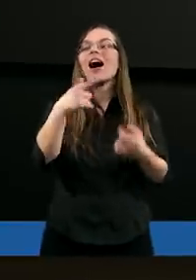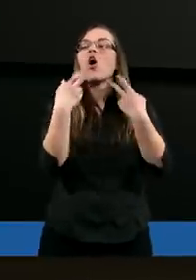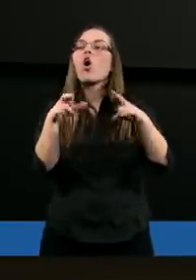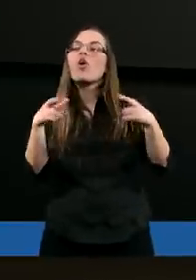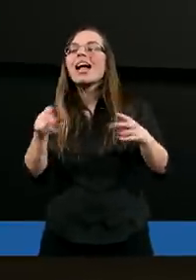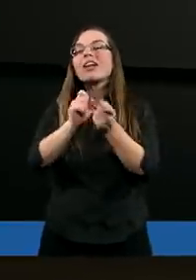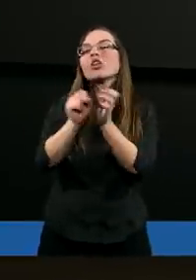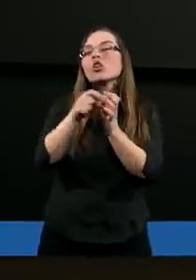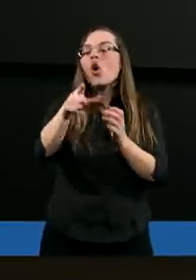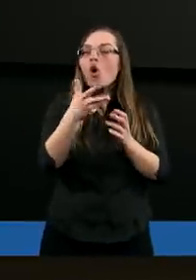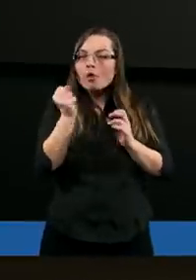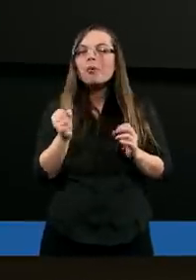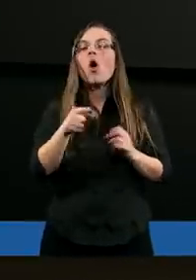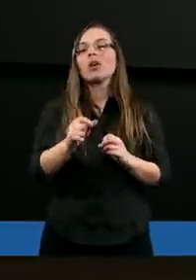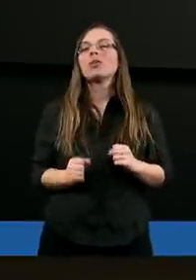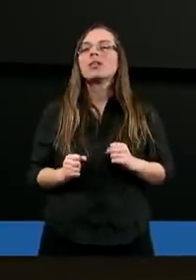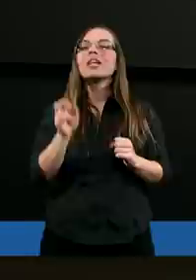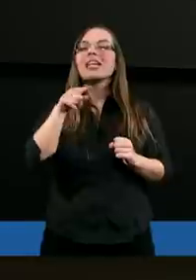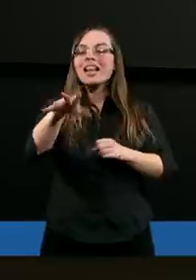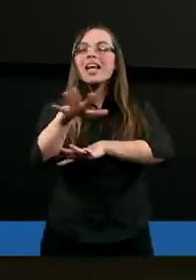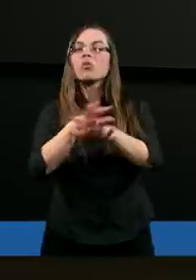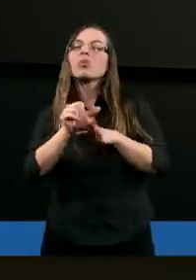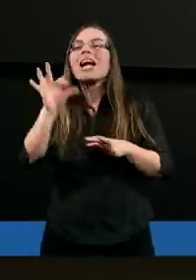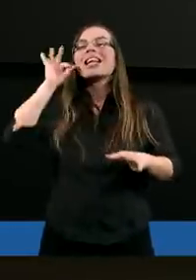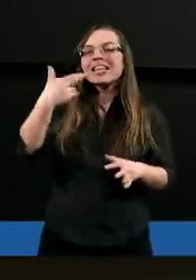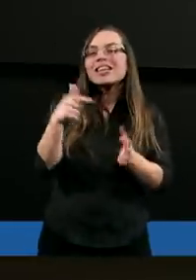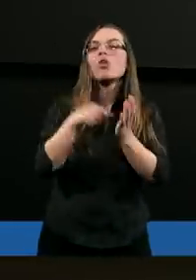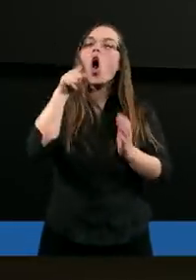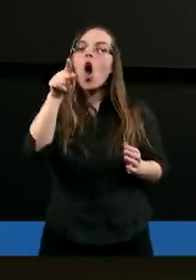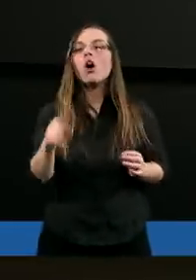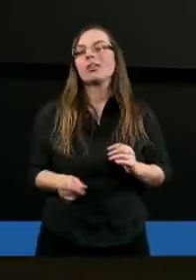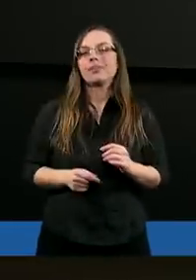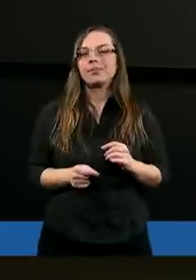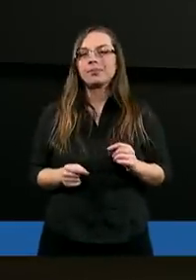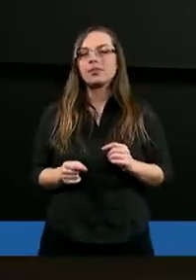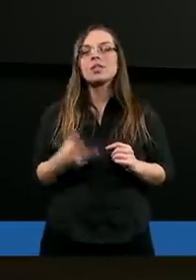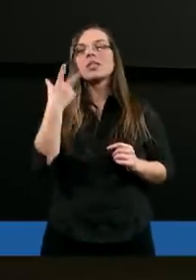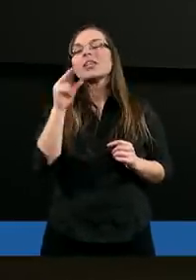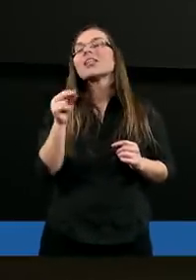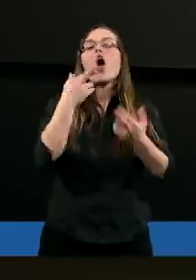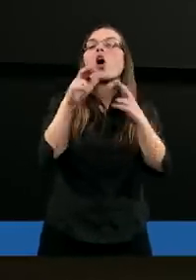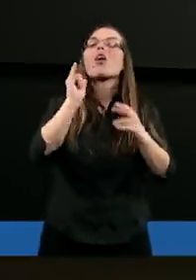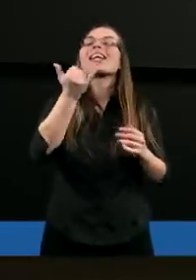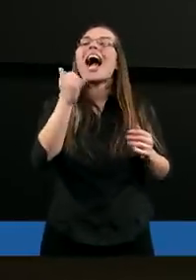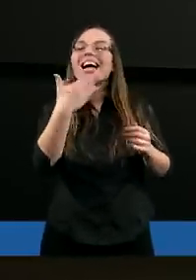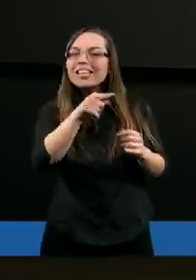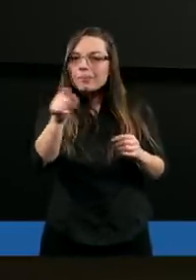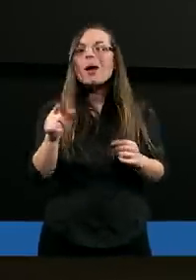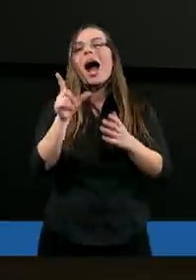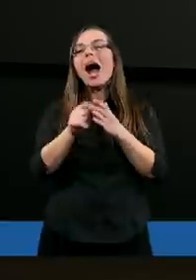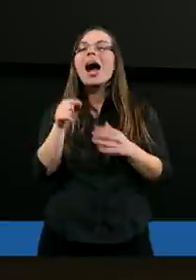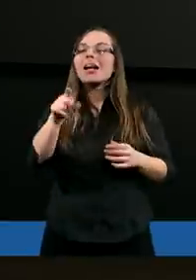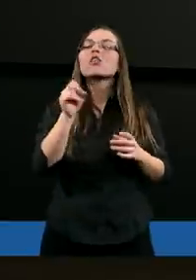określić, że ten duch jest ten, on, nie właśnie w rodzaju niejakim, tak? Bo też jest